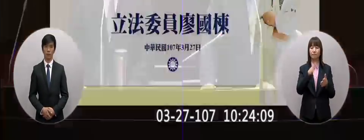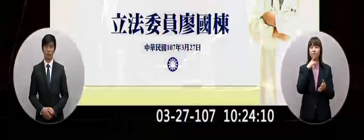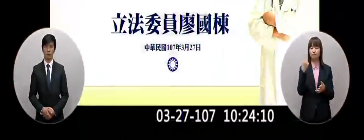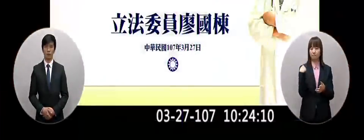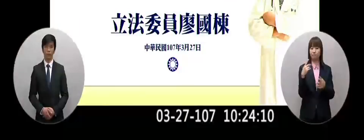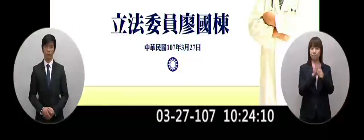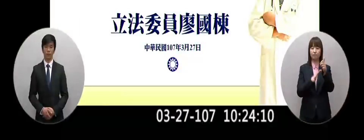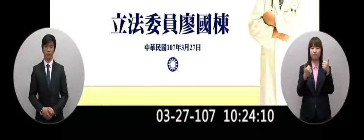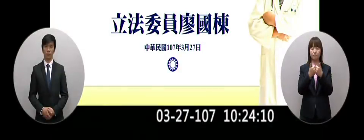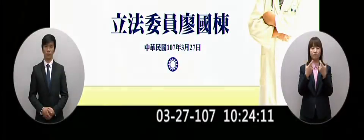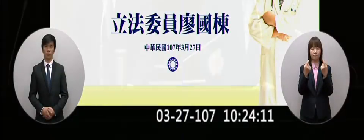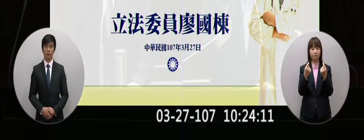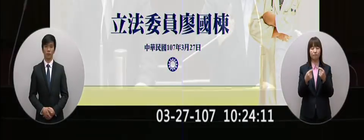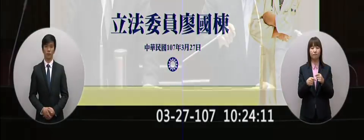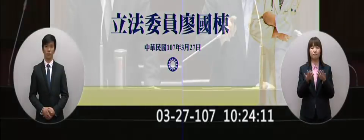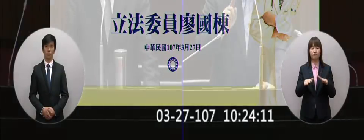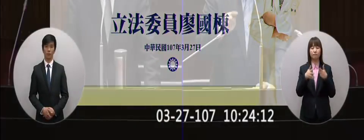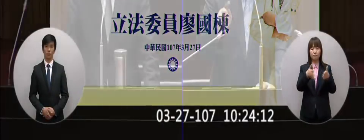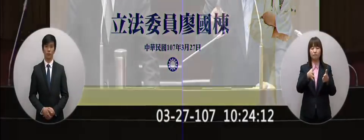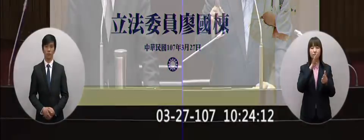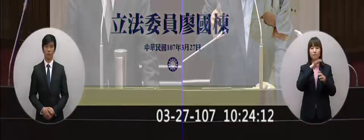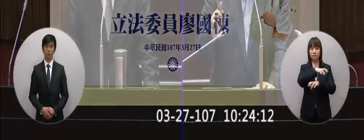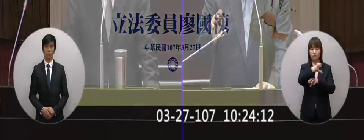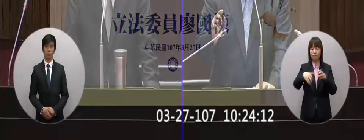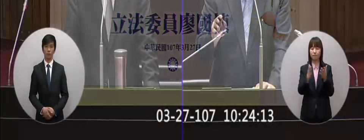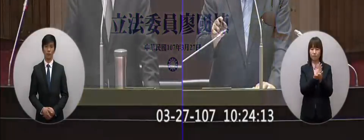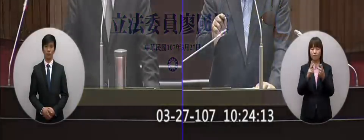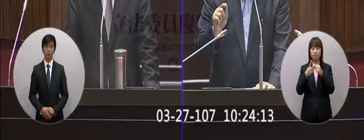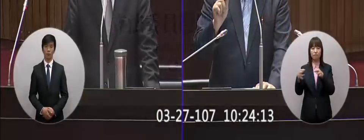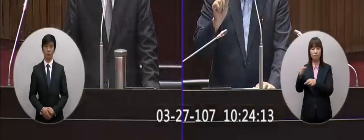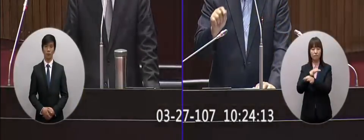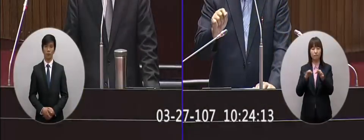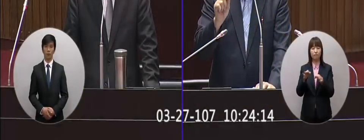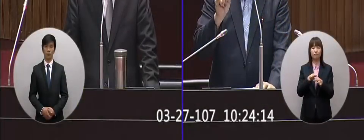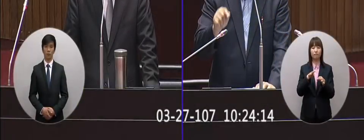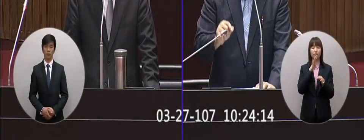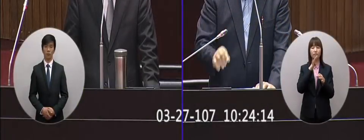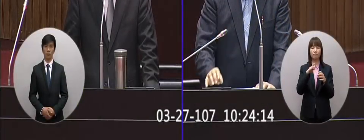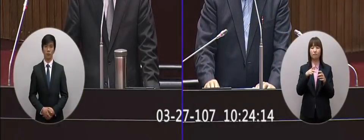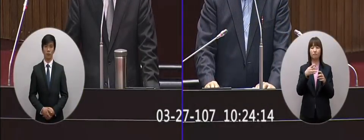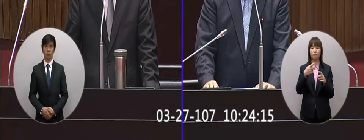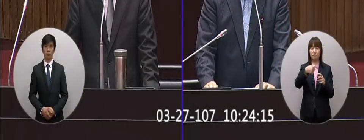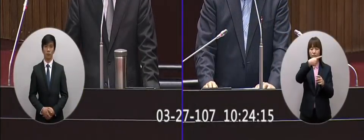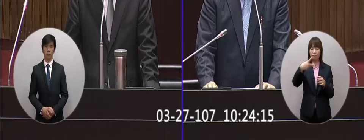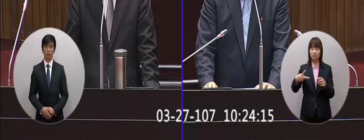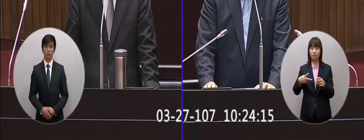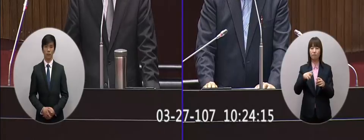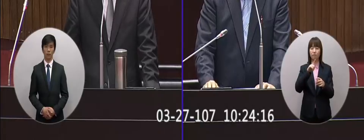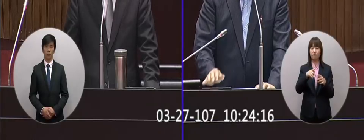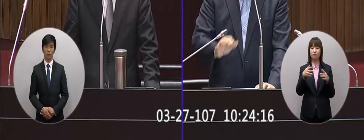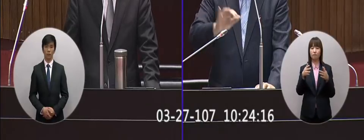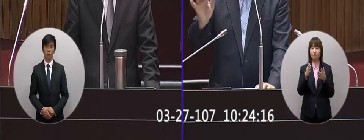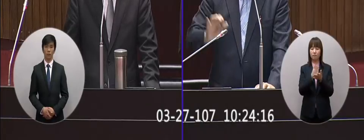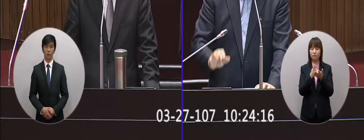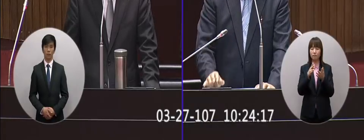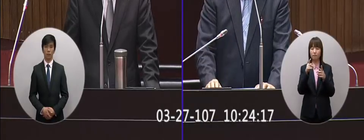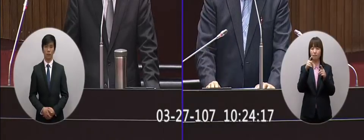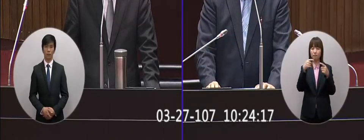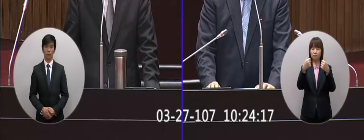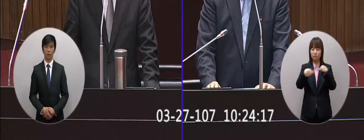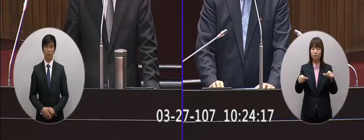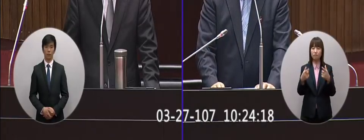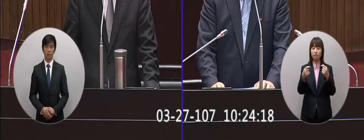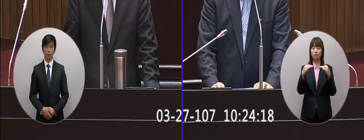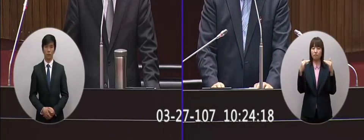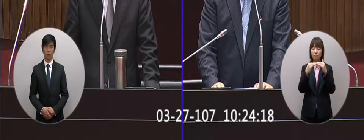们昨天在委员会一样，今天谈的是环评跟经济孰先孰后，它的竞合到底要怎么样达到一个平